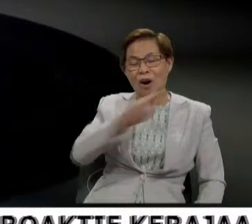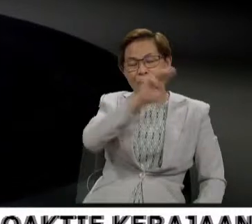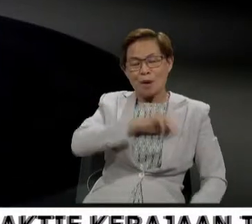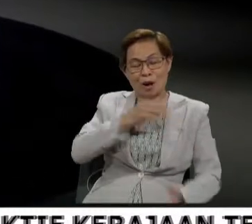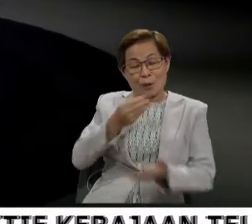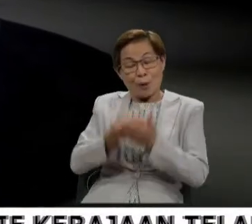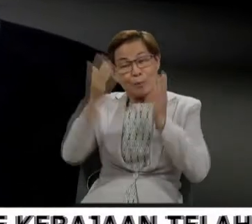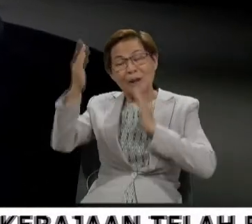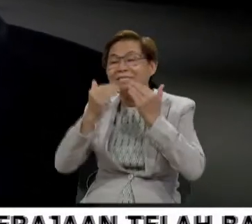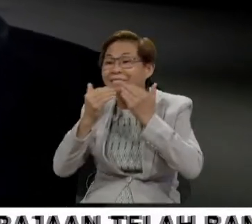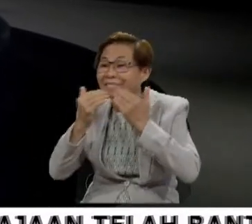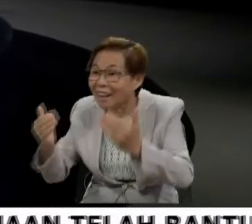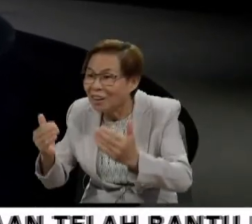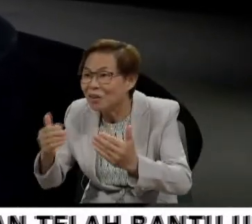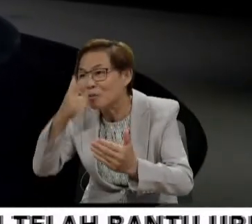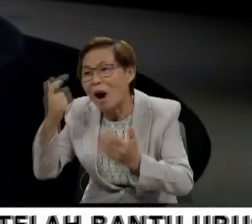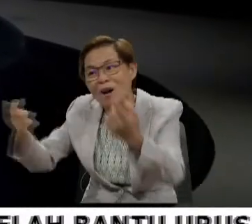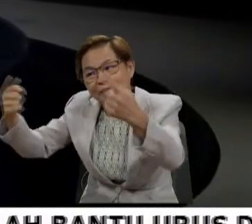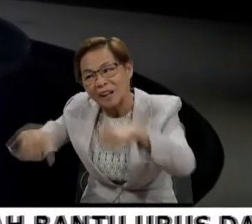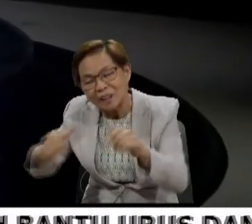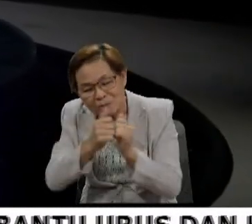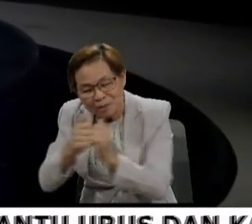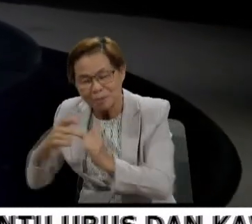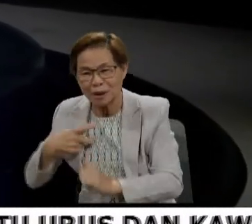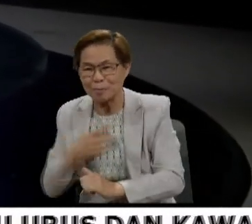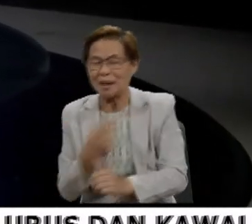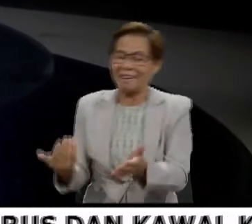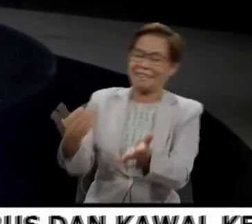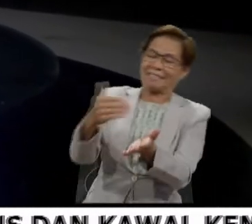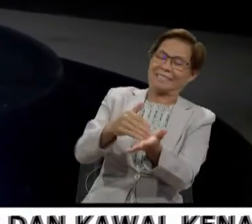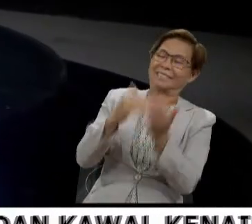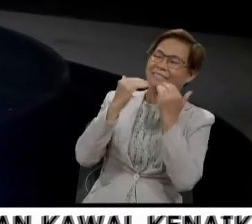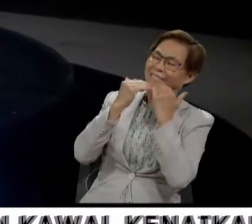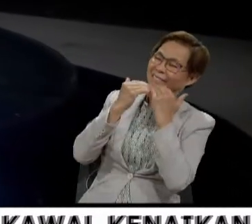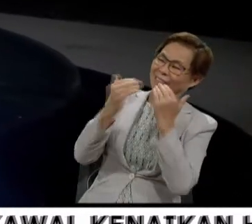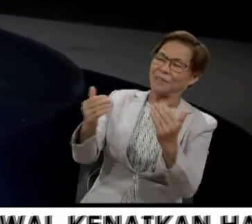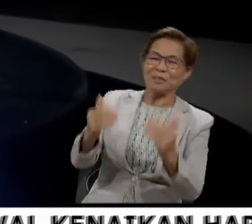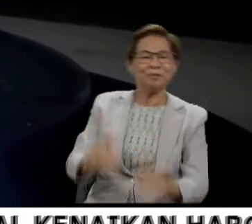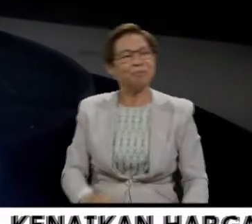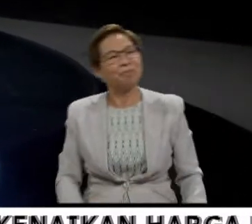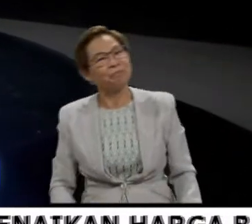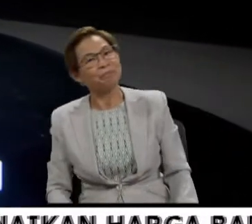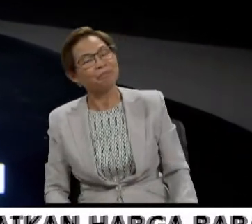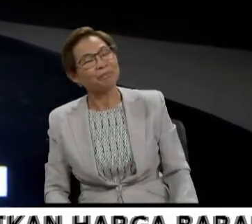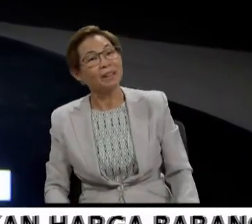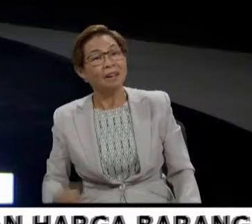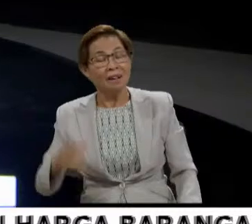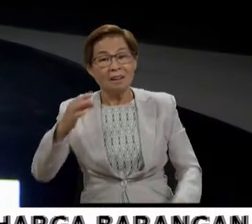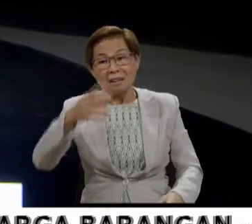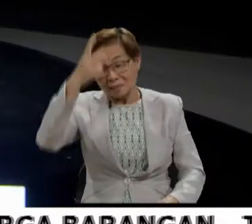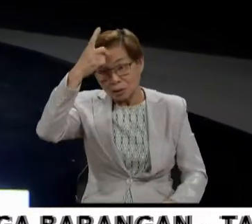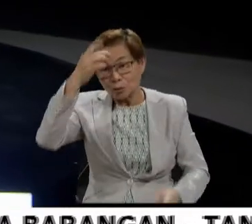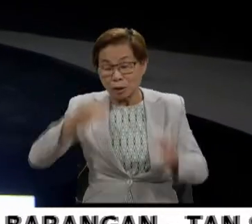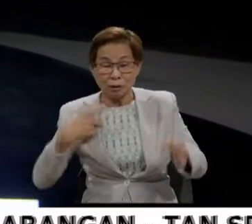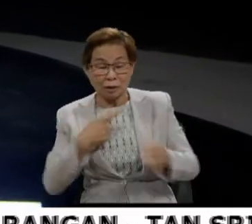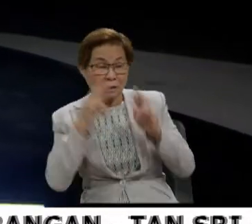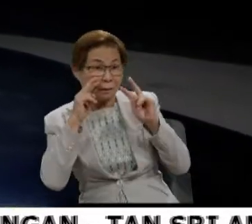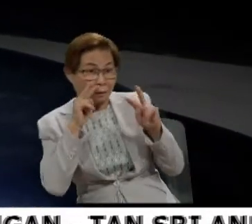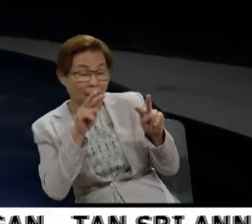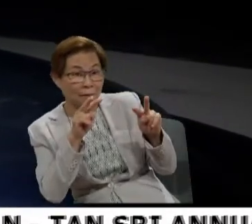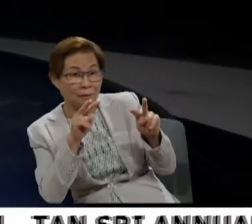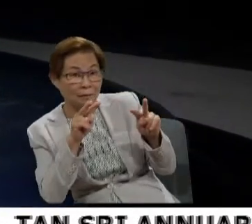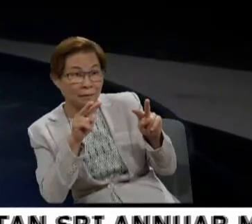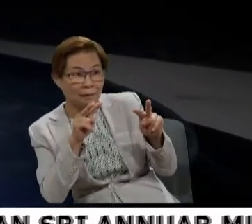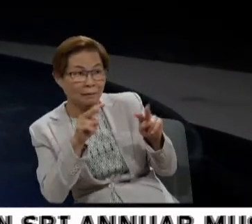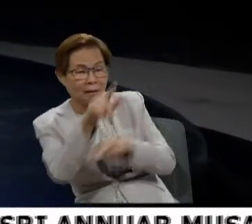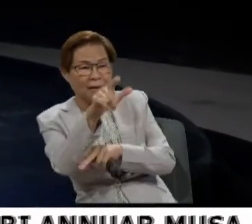kewangan Malaysia Terima kasih dat seri kerana bersama-sama kami sekali lagi terima kasih Wan Terima kasih dat seri bila kita lihat susuk